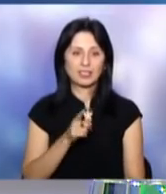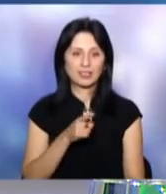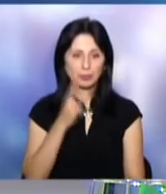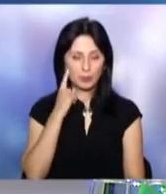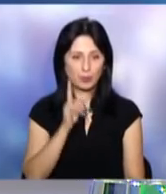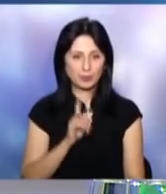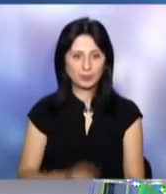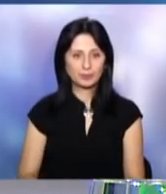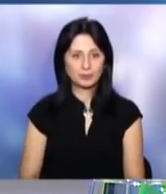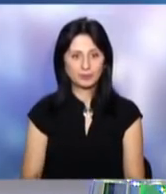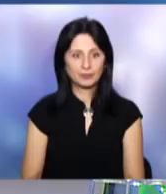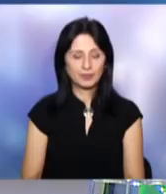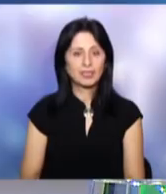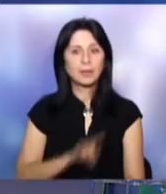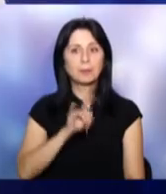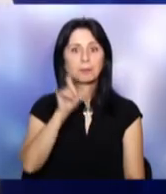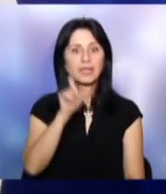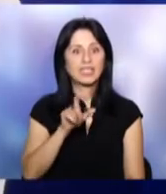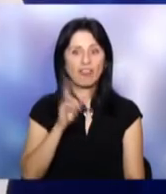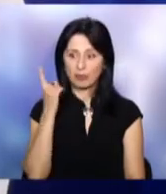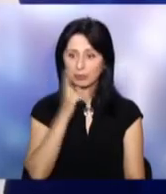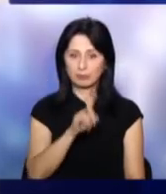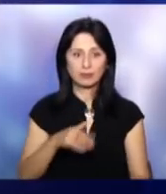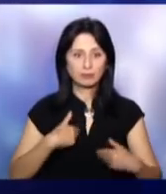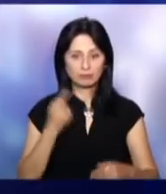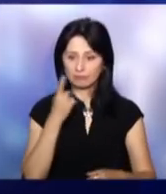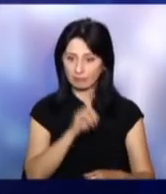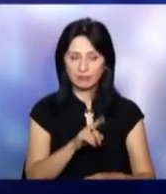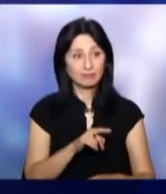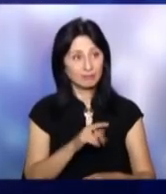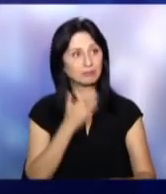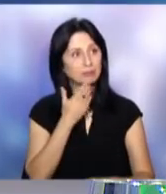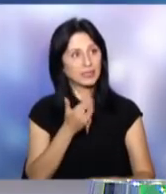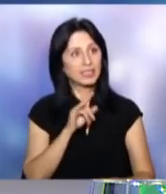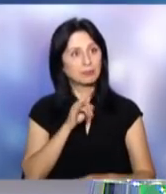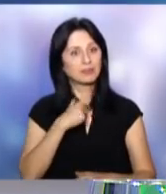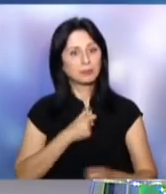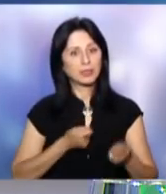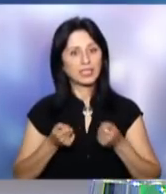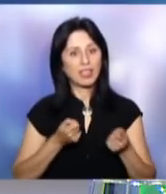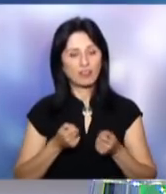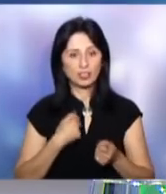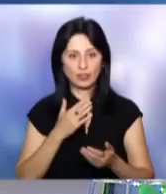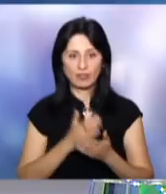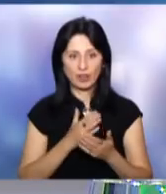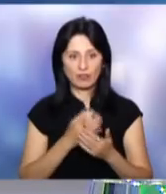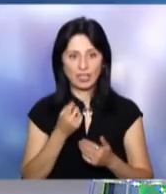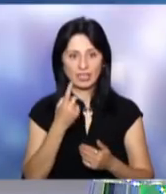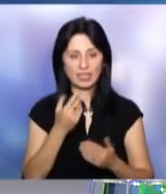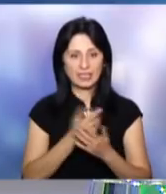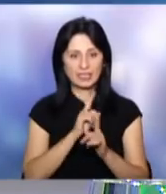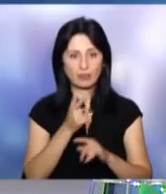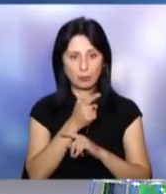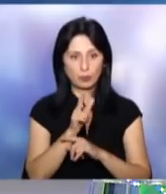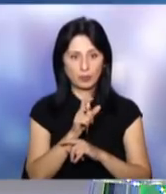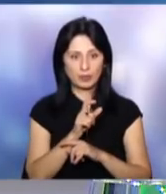ახლა ფიქრობთ ანაც ფრინავები გვესალმებიან ხოლმე თვით ფრინავში შესვლისას მოკლედ ჩვენ ახლა გვაქვს კიდევ ერთი სიახლის